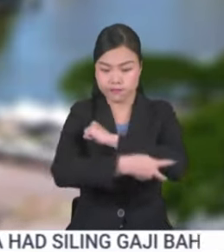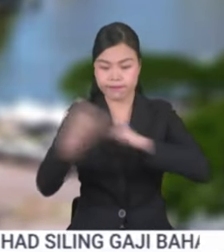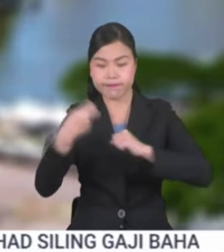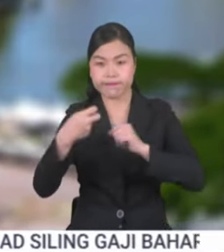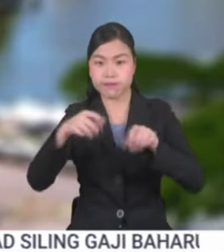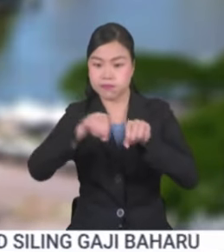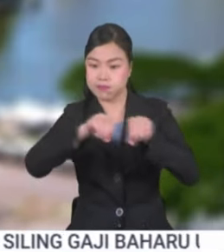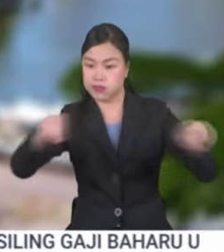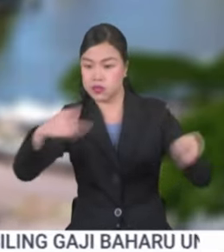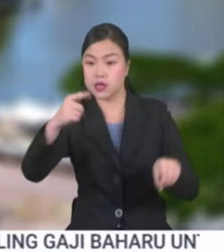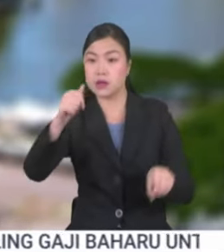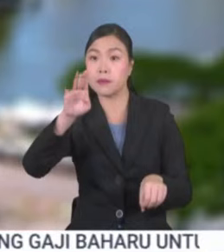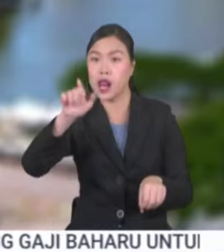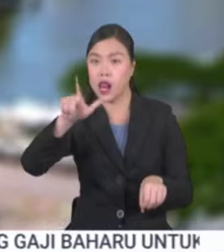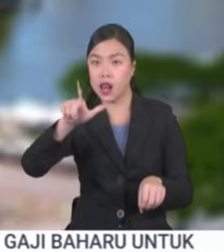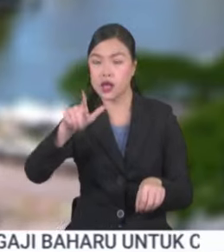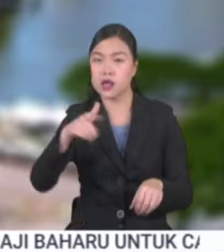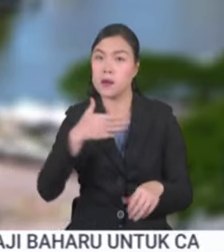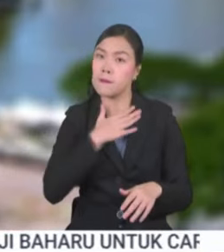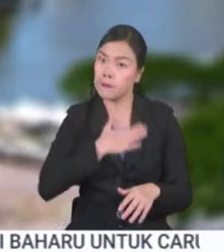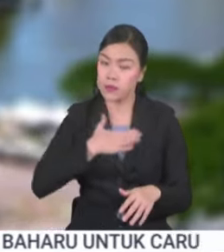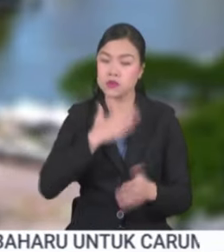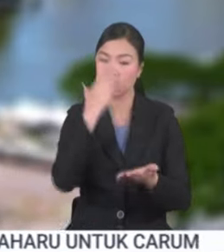menghentikan perbuatan tersebut dengan segera.